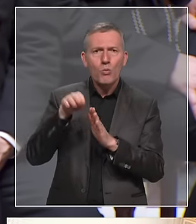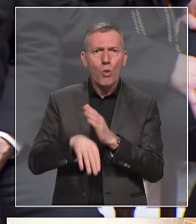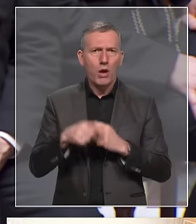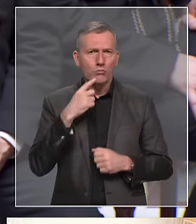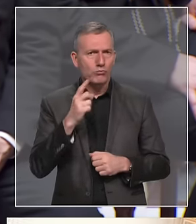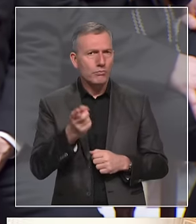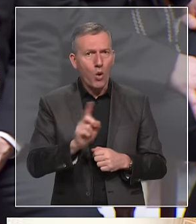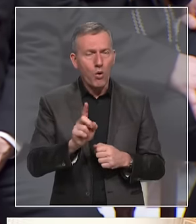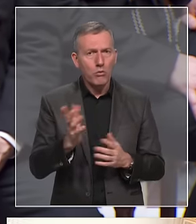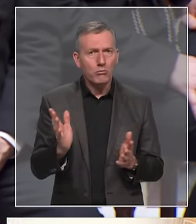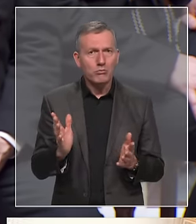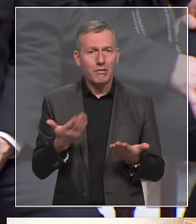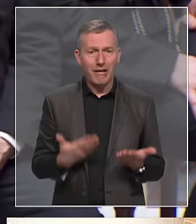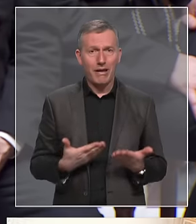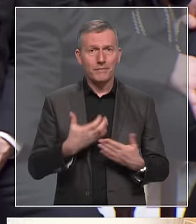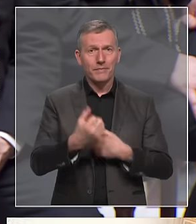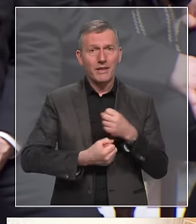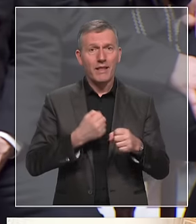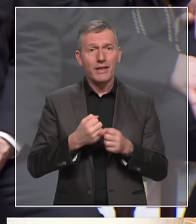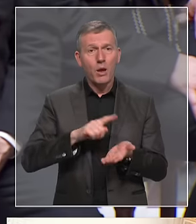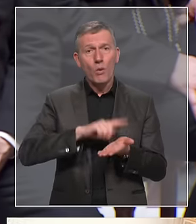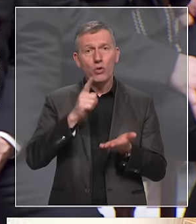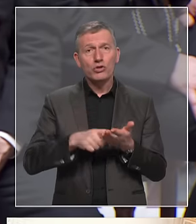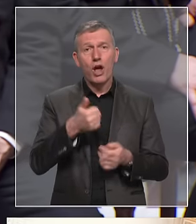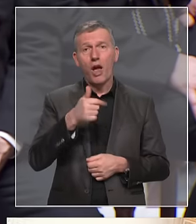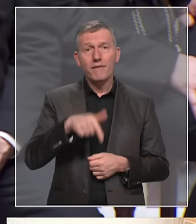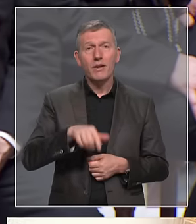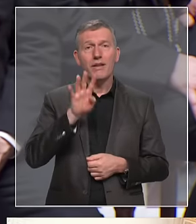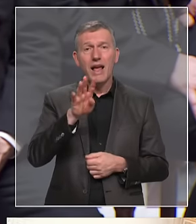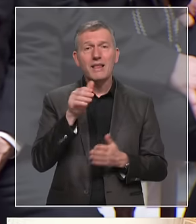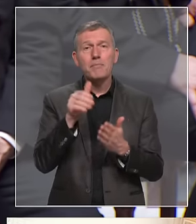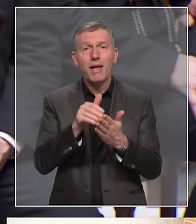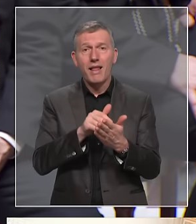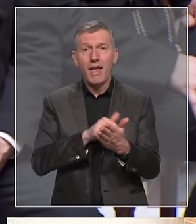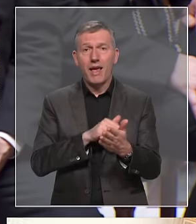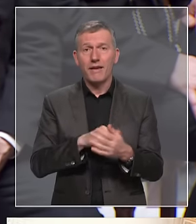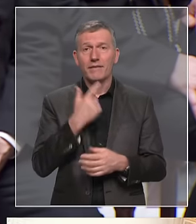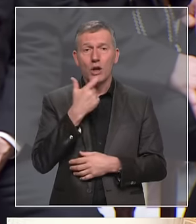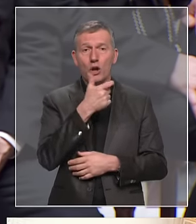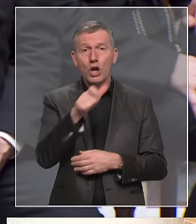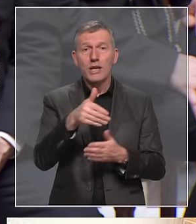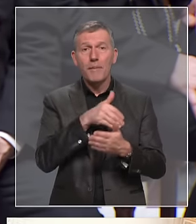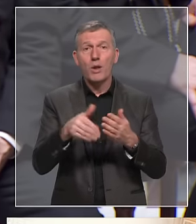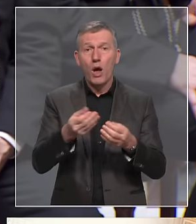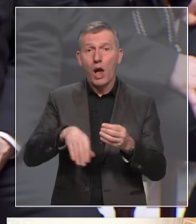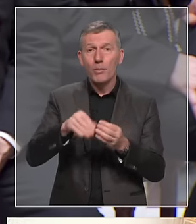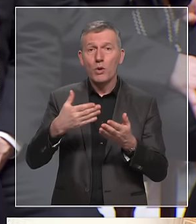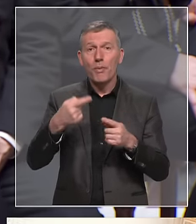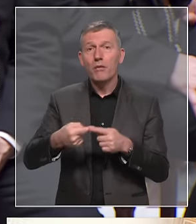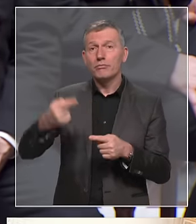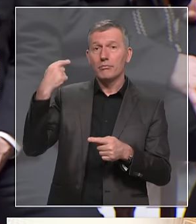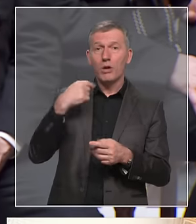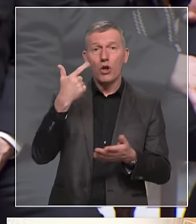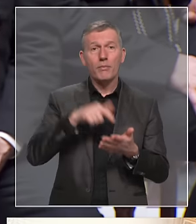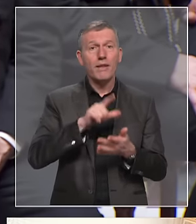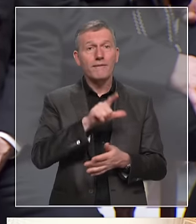est non. Il y a cette année un budget d'1,4 milliard d'euros pour l'IAE. C'est 200 millions d'euros de plus qu'en 2023. C'est un